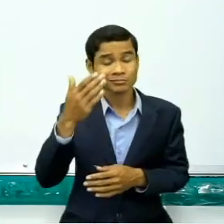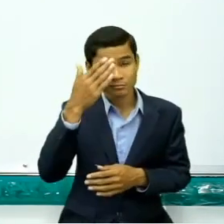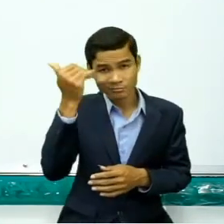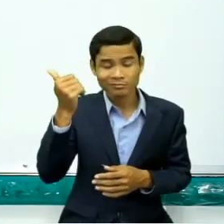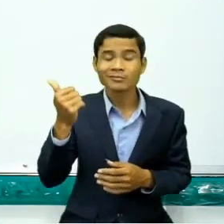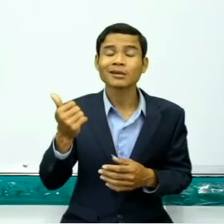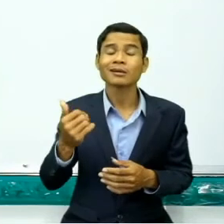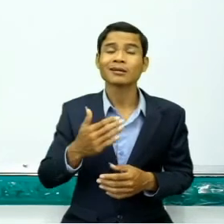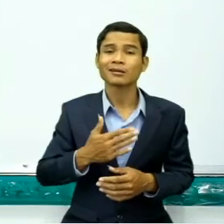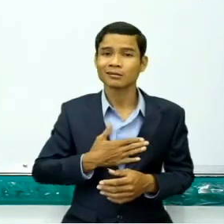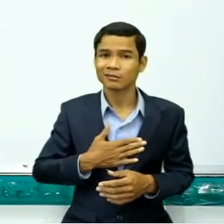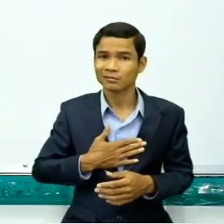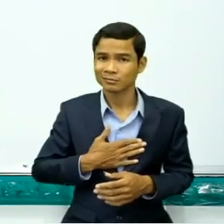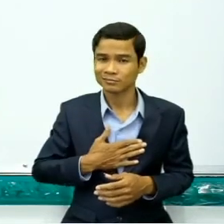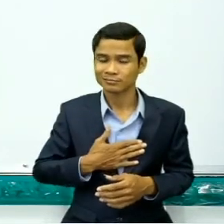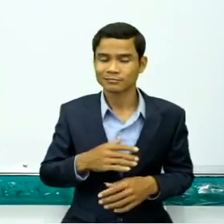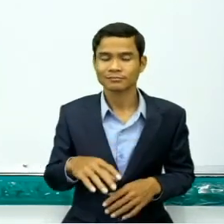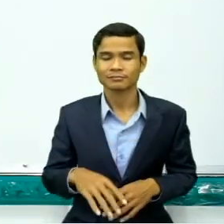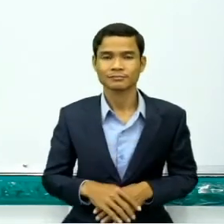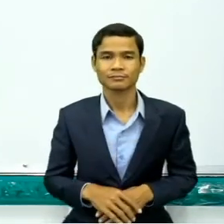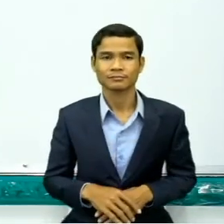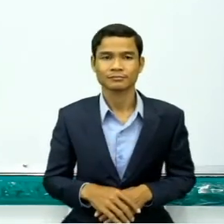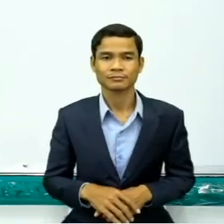plot clone